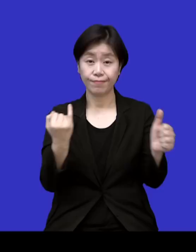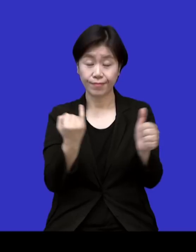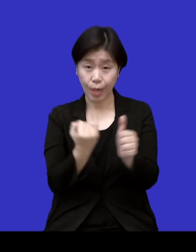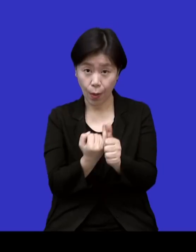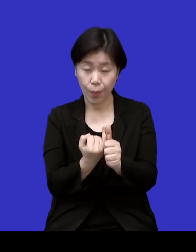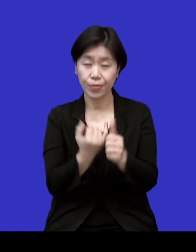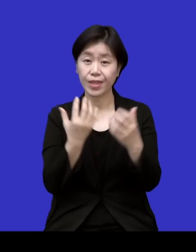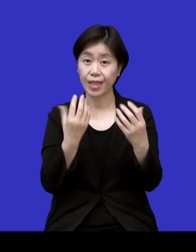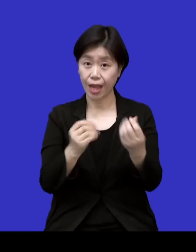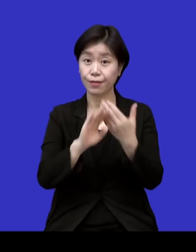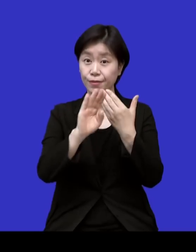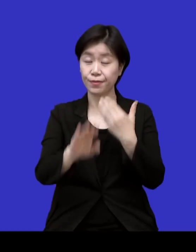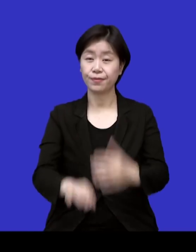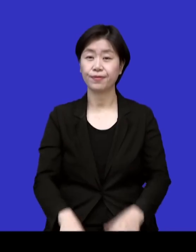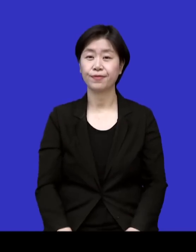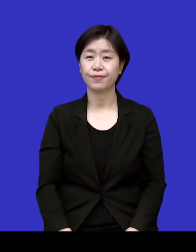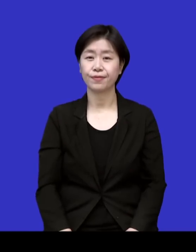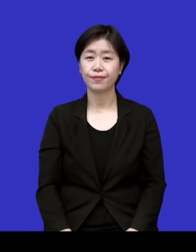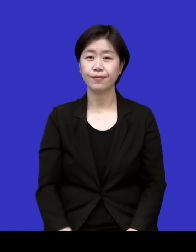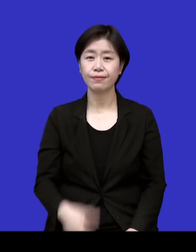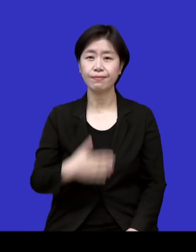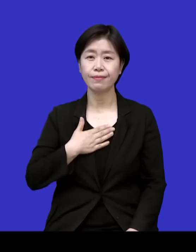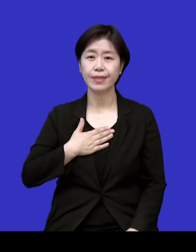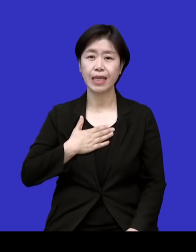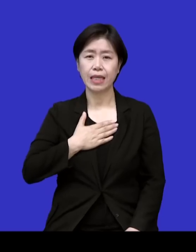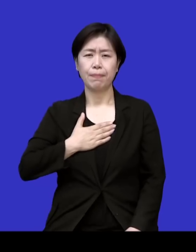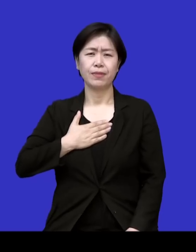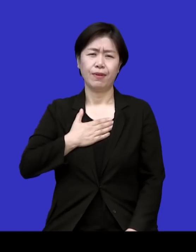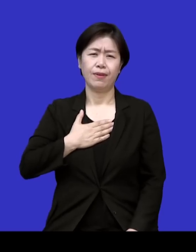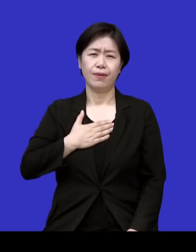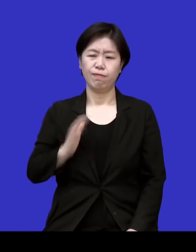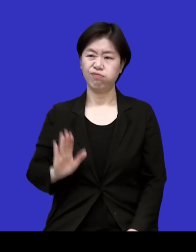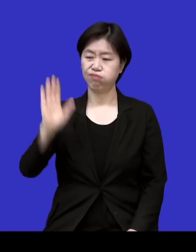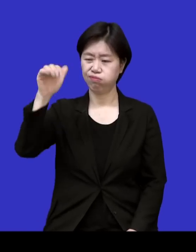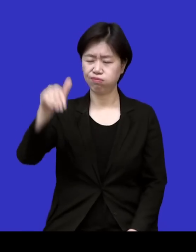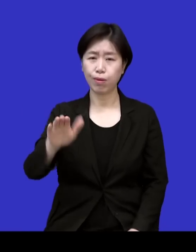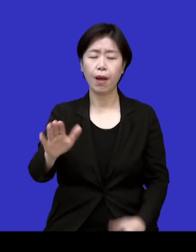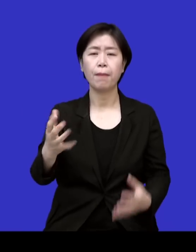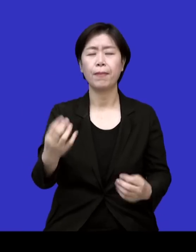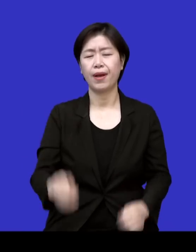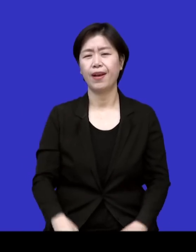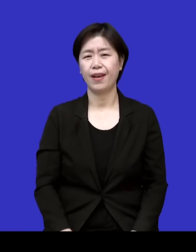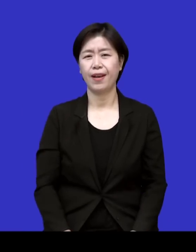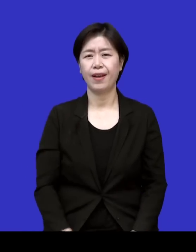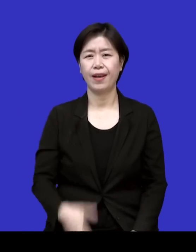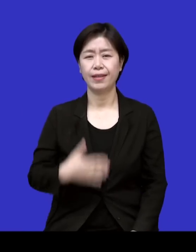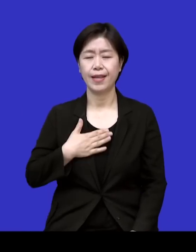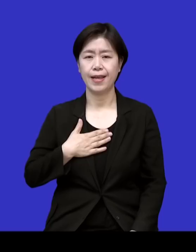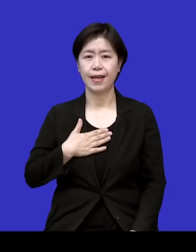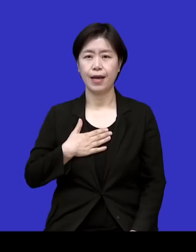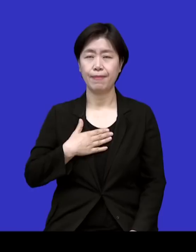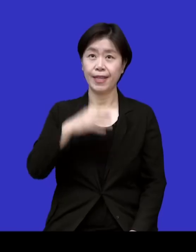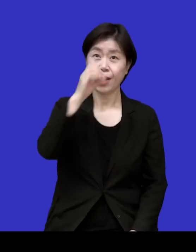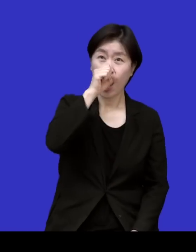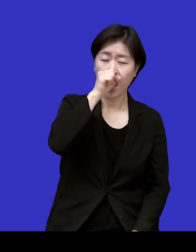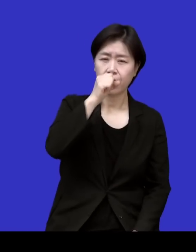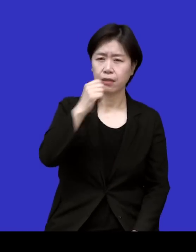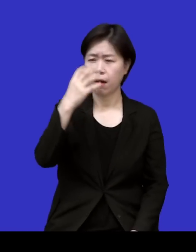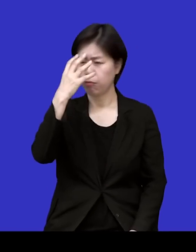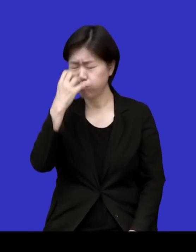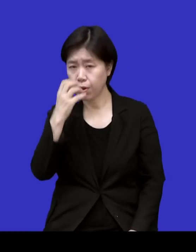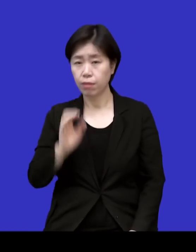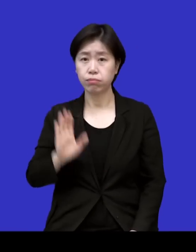나서도 우리 신랑이 이제 제가 조울이 되게 심한 거예요. 네. 그러니까 막 좋다가 우울하다. 그치. 그러면 이제 그거를